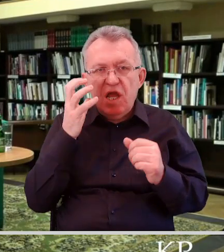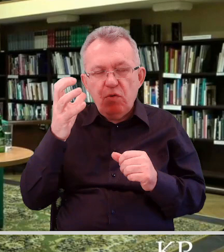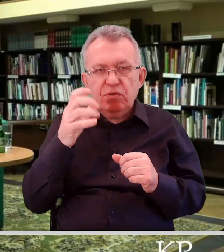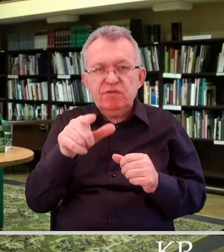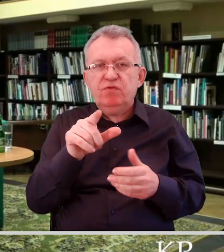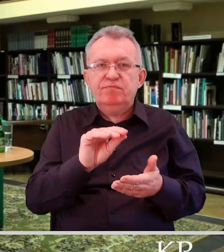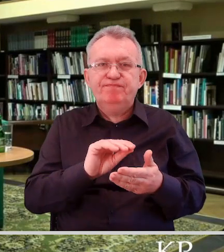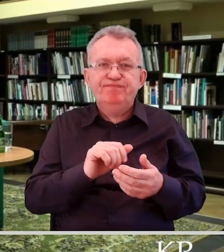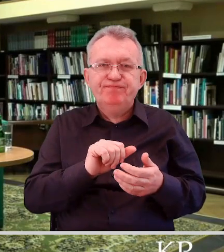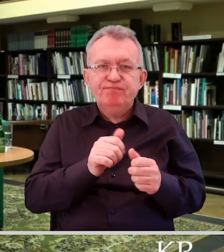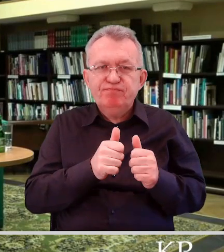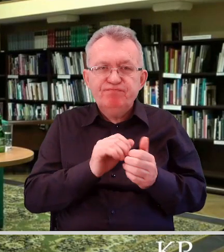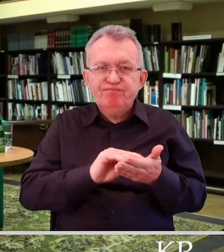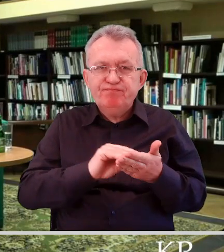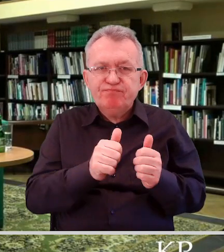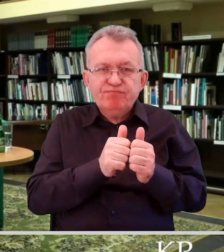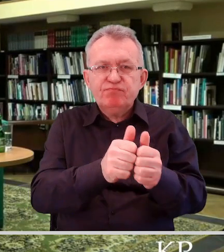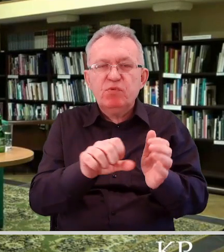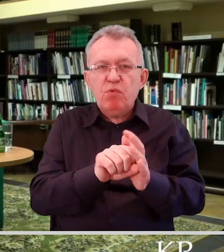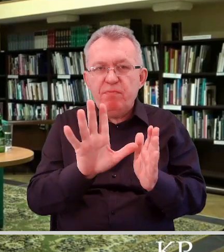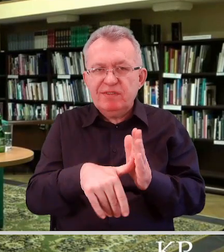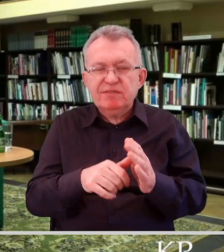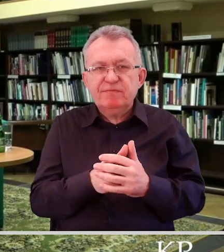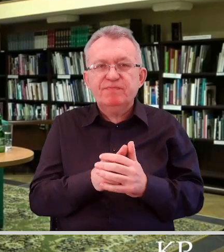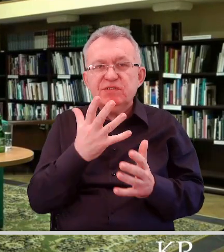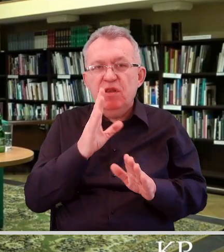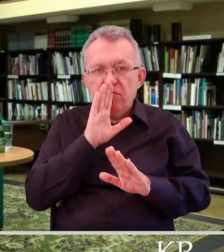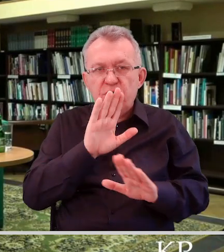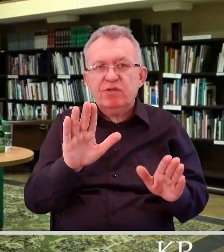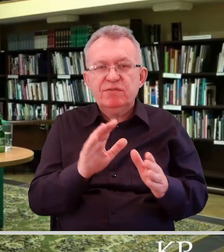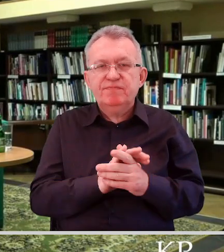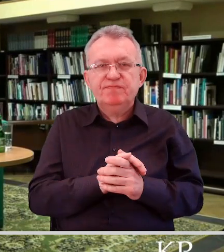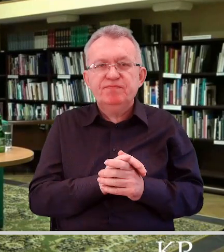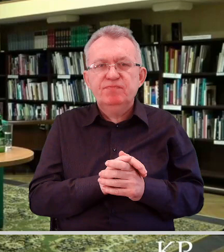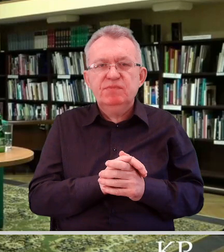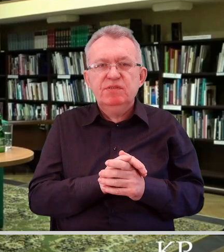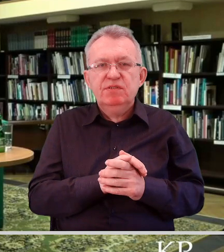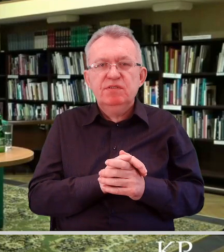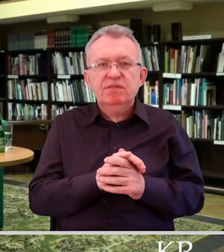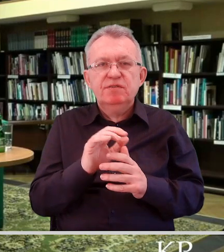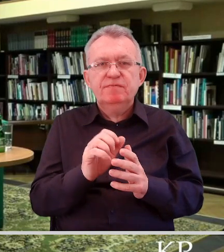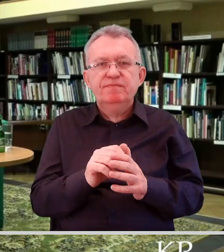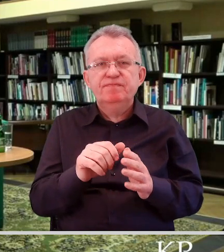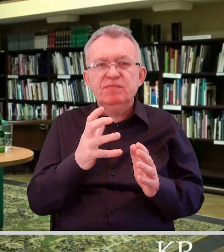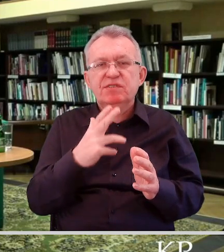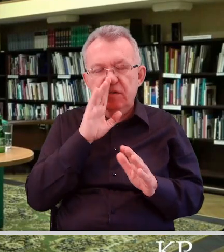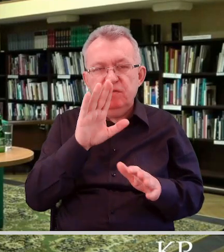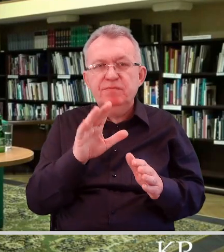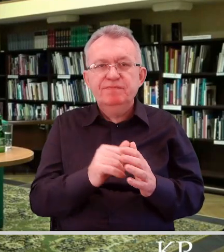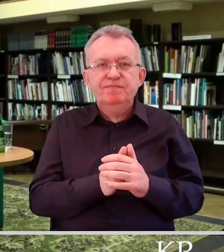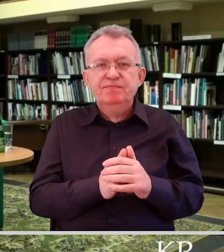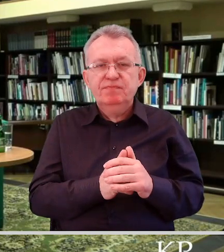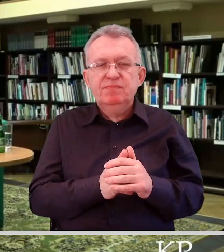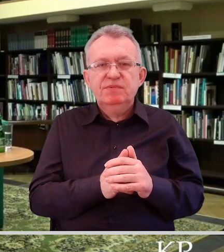takich przewodników, którzy chcieliby nam pokazać, niż autorstwa takich przewodników, którzy chcieliby nam